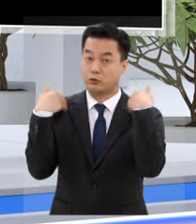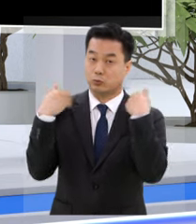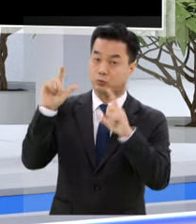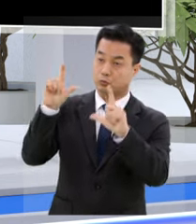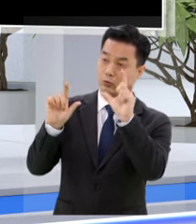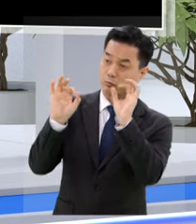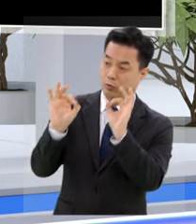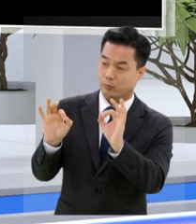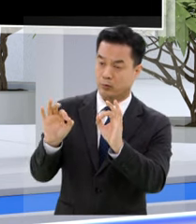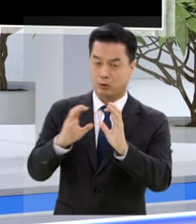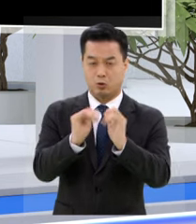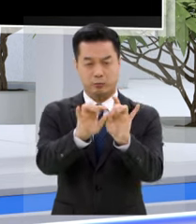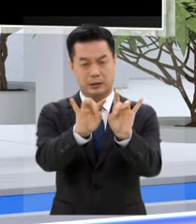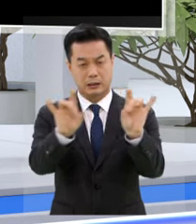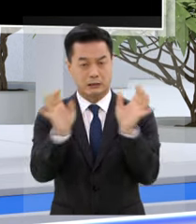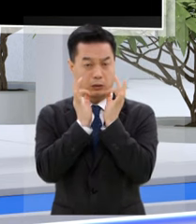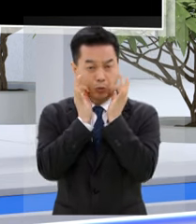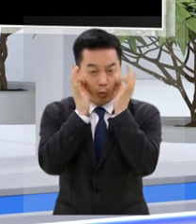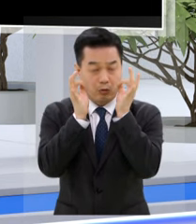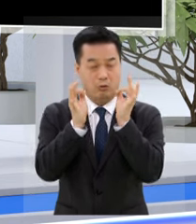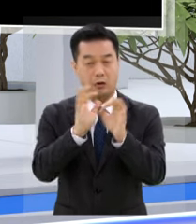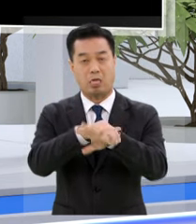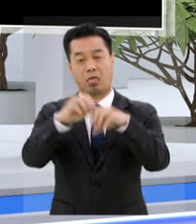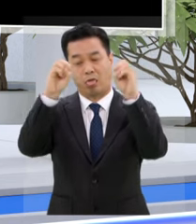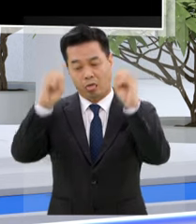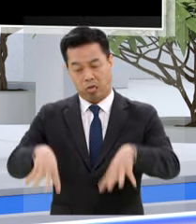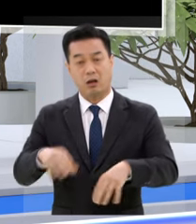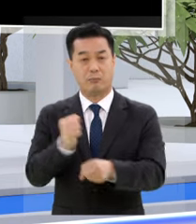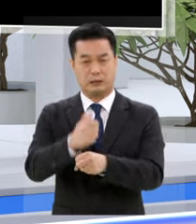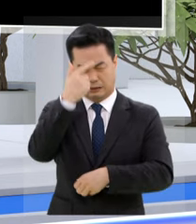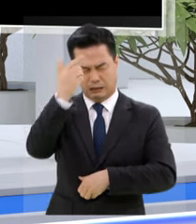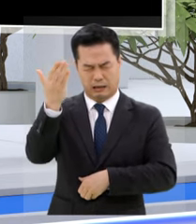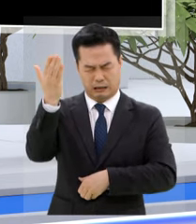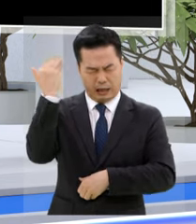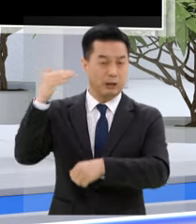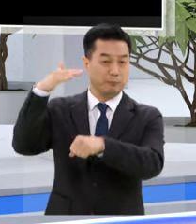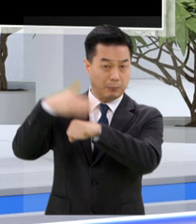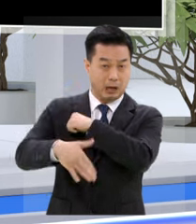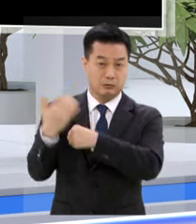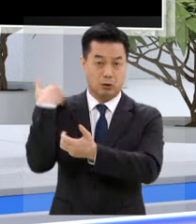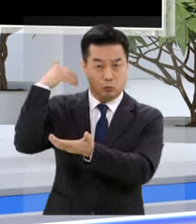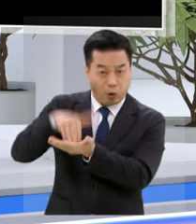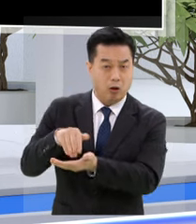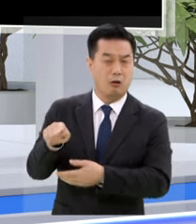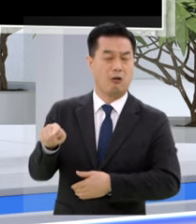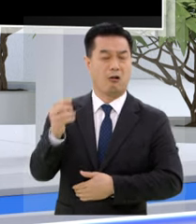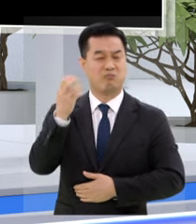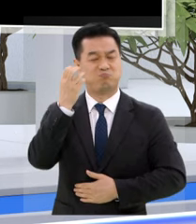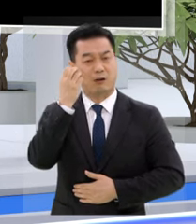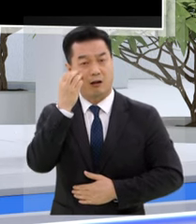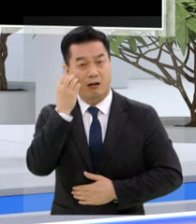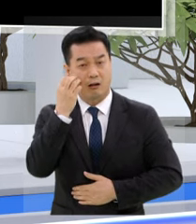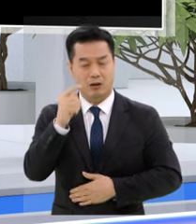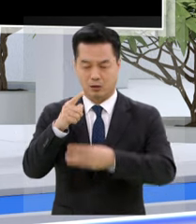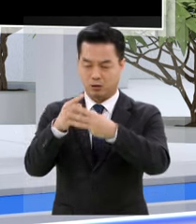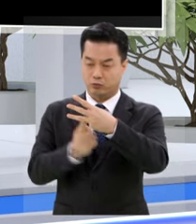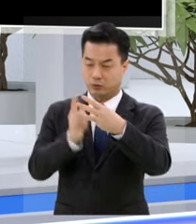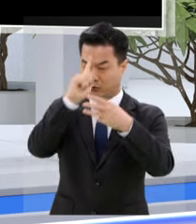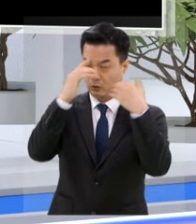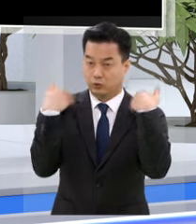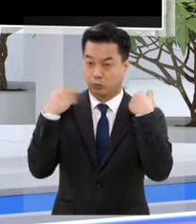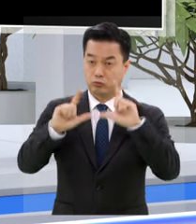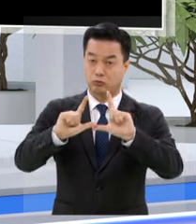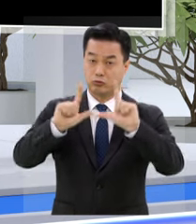국민 각자의 노력을 무의미하게 만드는 구시대적인 정책으로 회개하고 있습니다 윤성열 정부의 기후